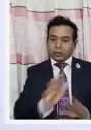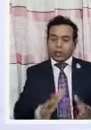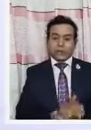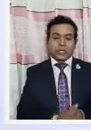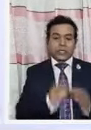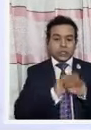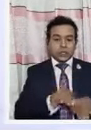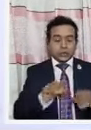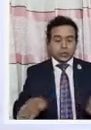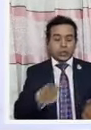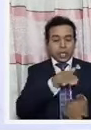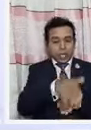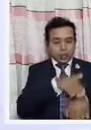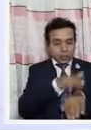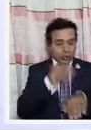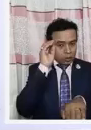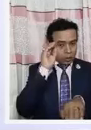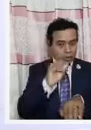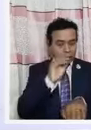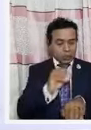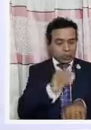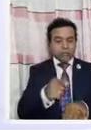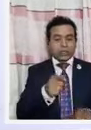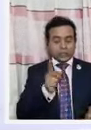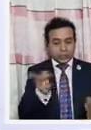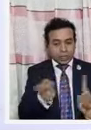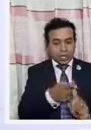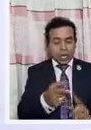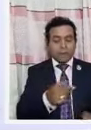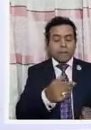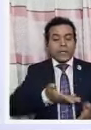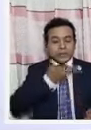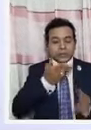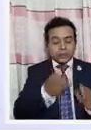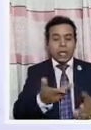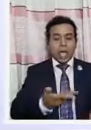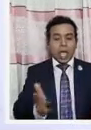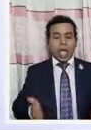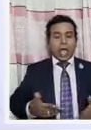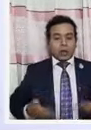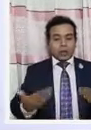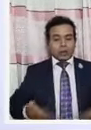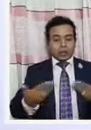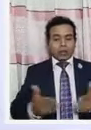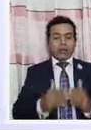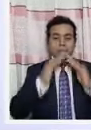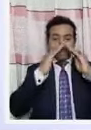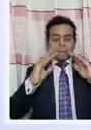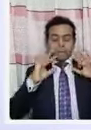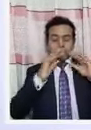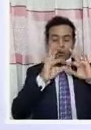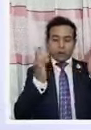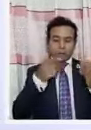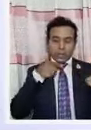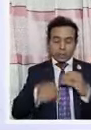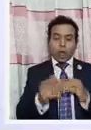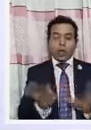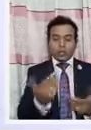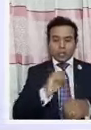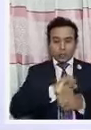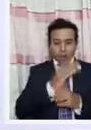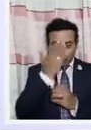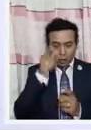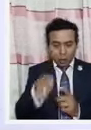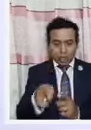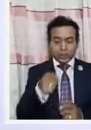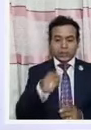হবে যারা অসংক্রামক ব্যাধিতে ভুগছেন তারাও নিজেদের প্রতি যেমন সচেতন থাকবেন এবং বাড়ির কেউ অসংক্রামক ব্যাধি থাকলে তাদের প্রতিও সবাই